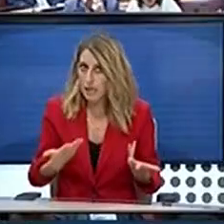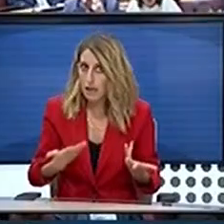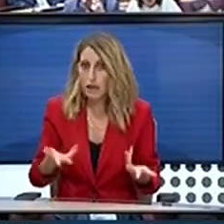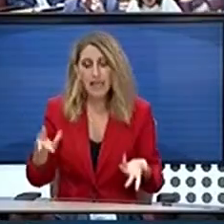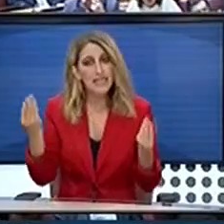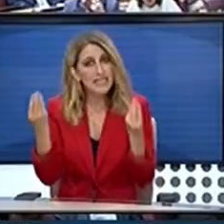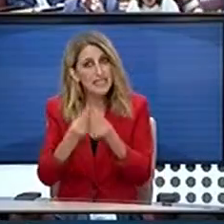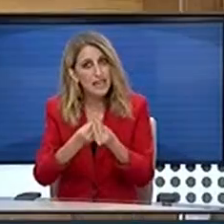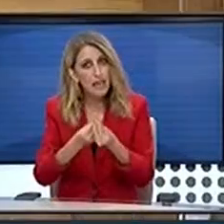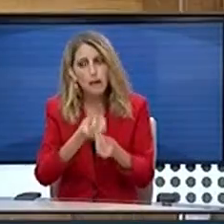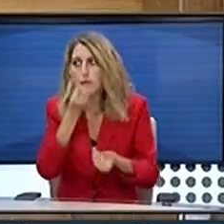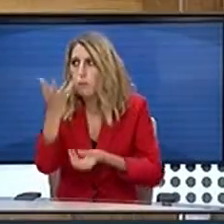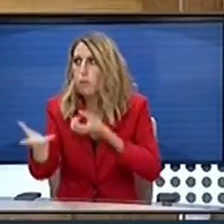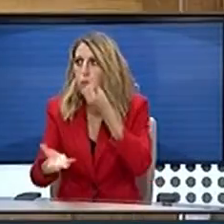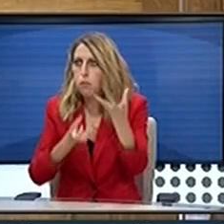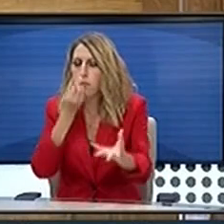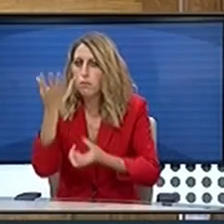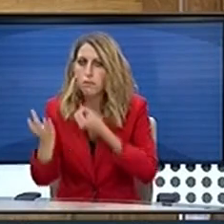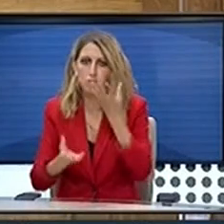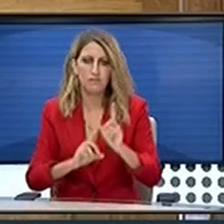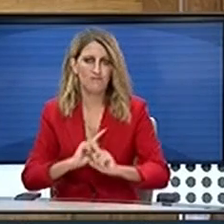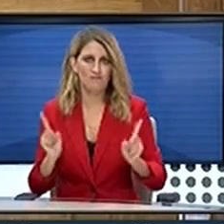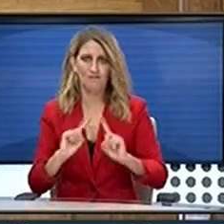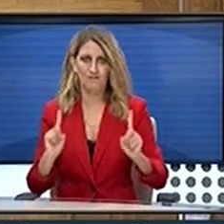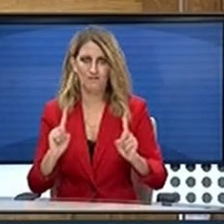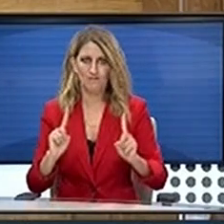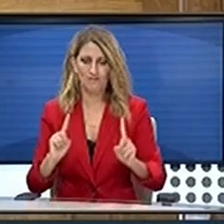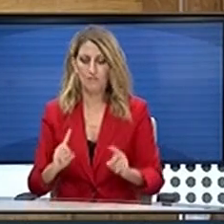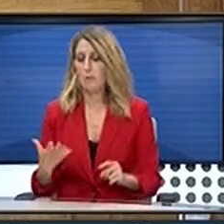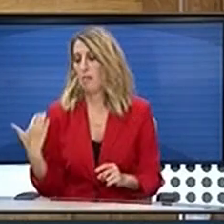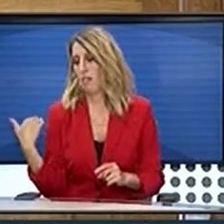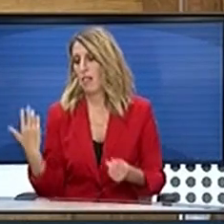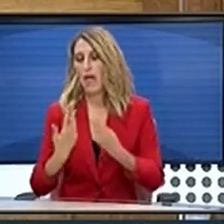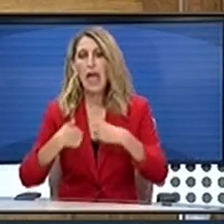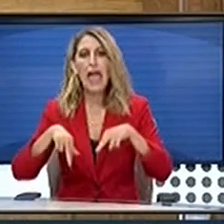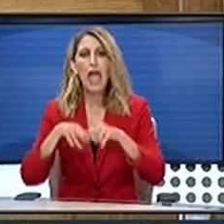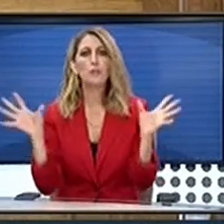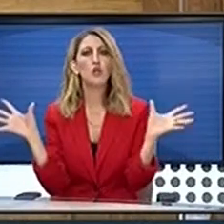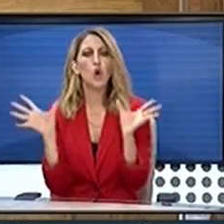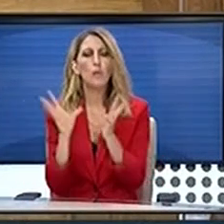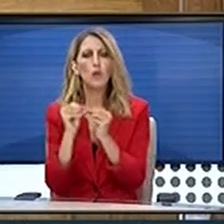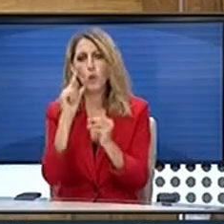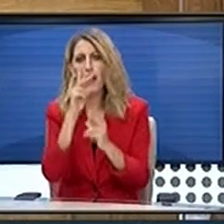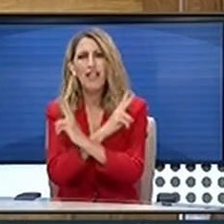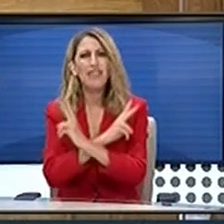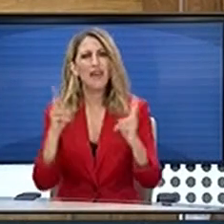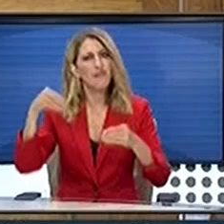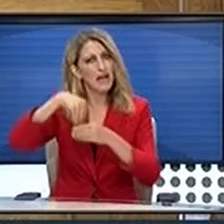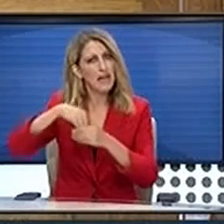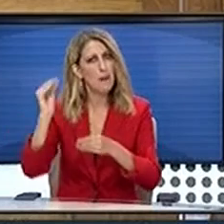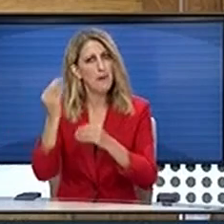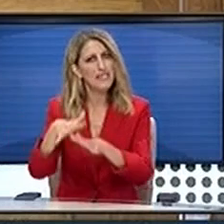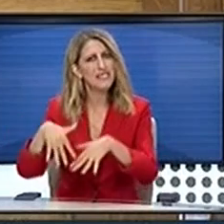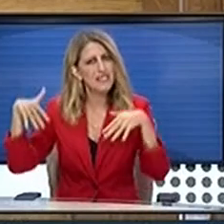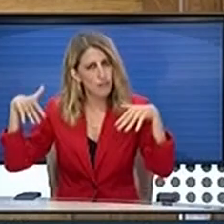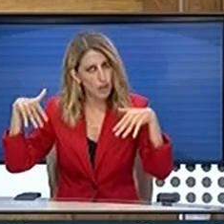Όπως κάνατε στην πρόσφατη ακρόαση της Επιτροπής Θεσμών και Διαφάνειας, όπου βουλευτές σας σε ανοιχτή ακρόαση μετέδιδαν την